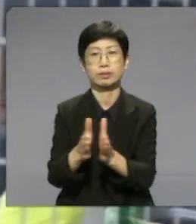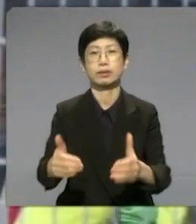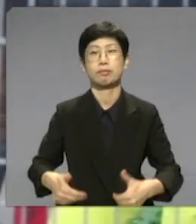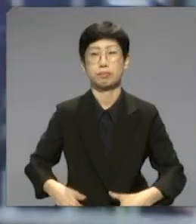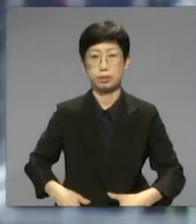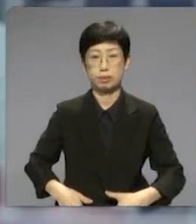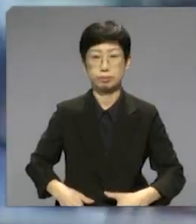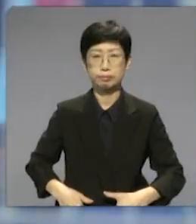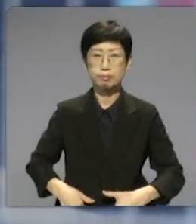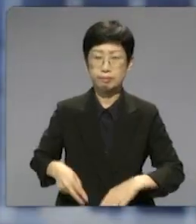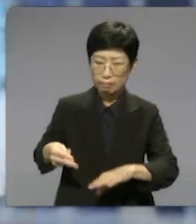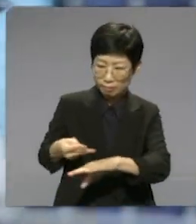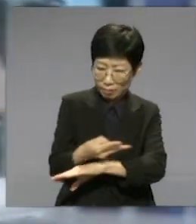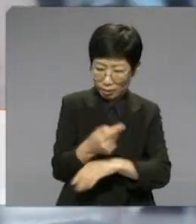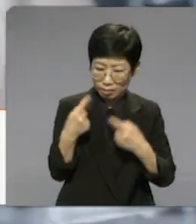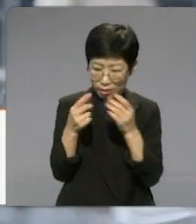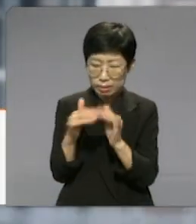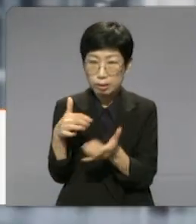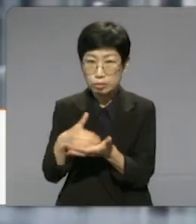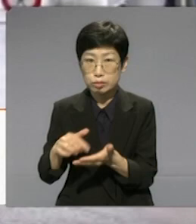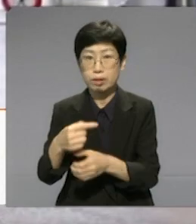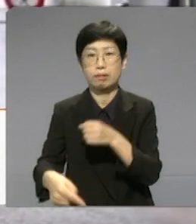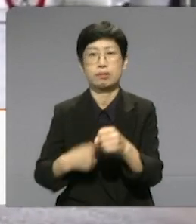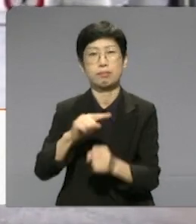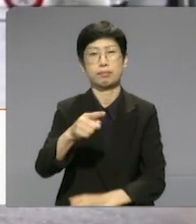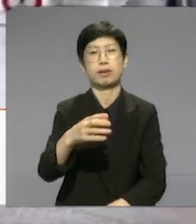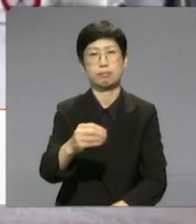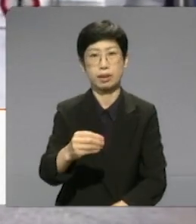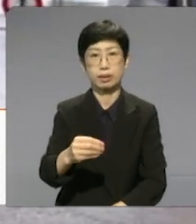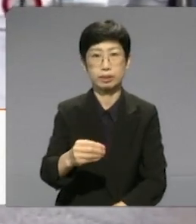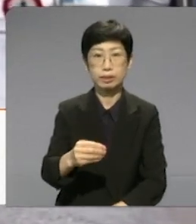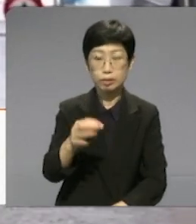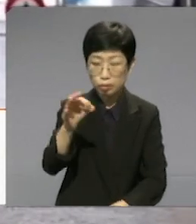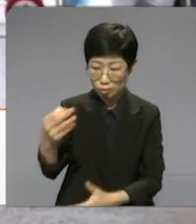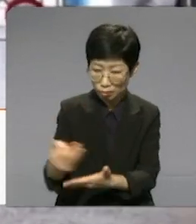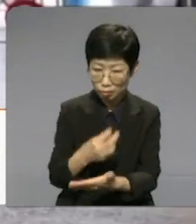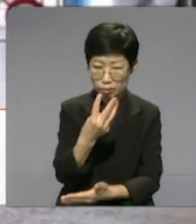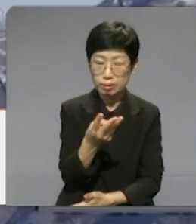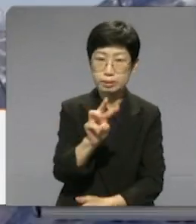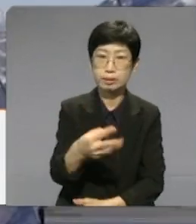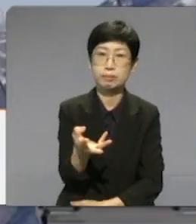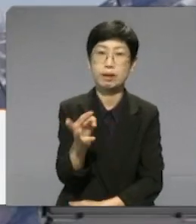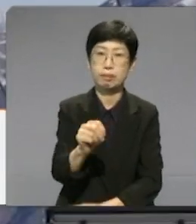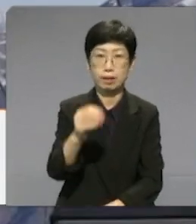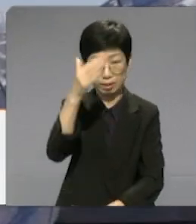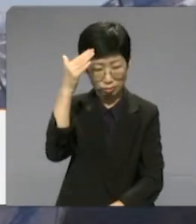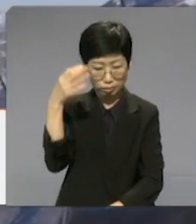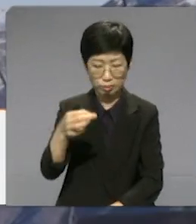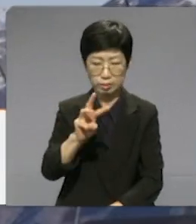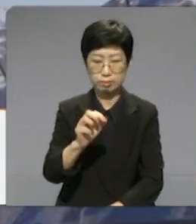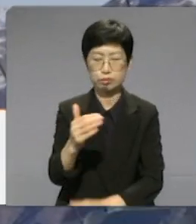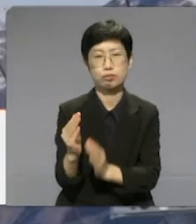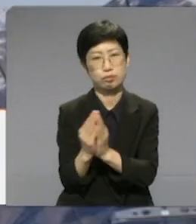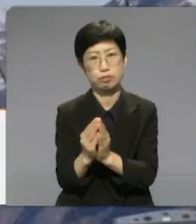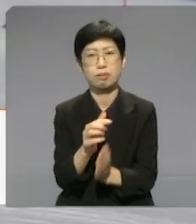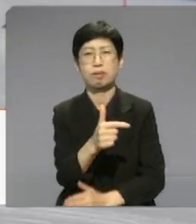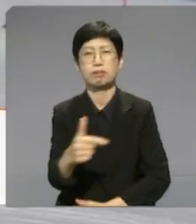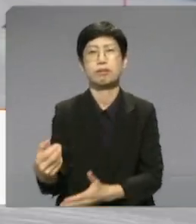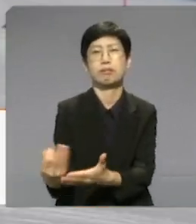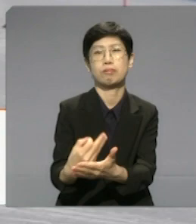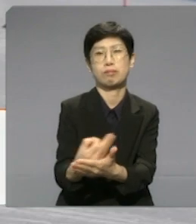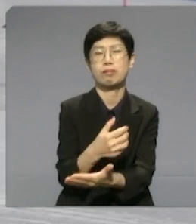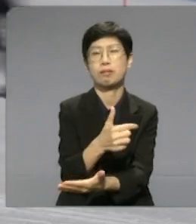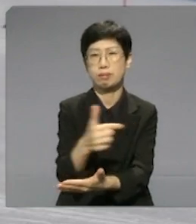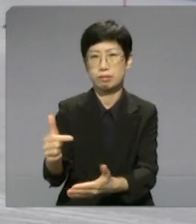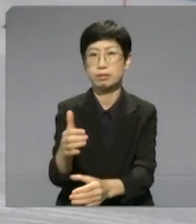스키 관광객은 연간 100만명 스키산업 규모도 약 300억 달러 우리 돈으로 39조원에 달할만큼 유럽